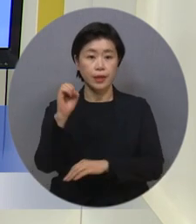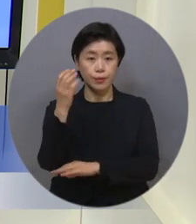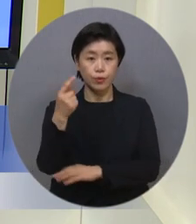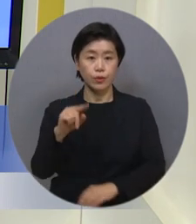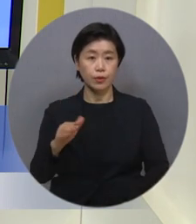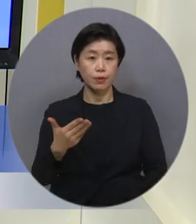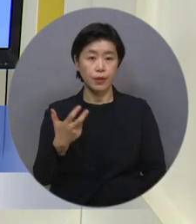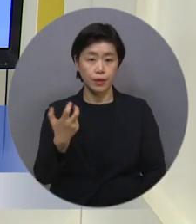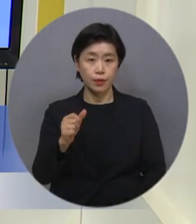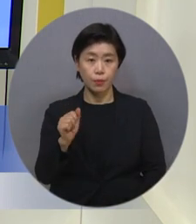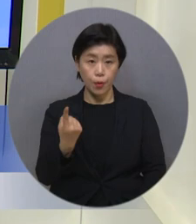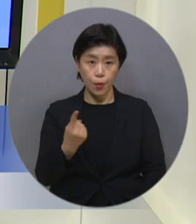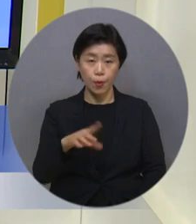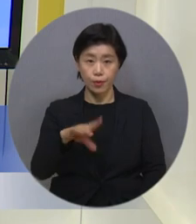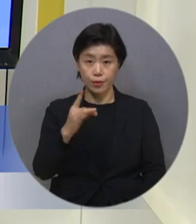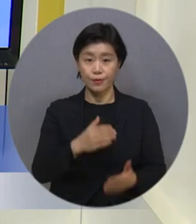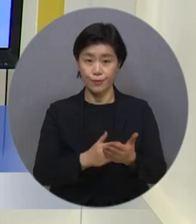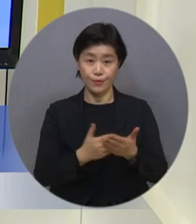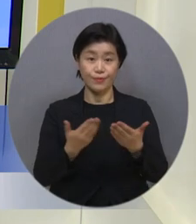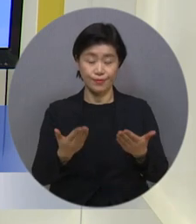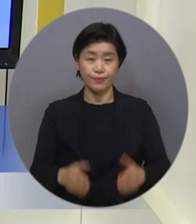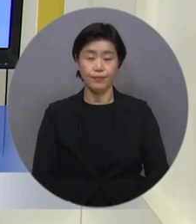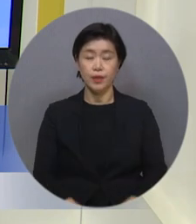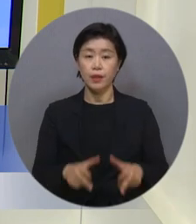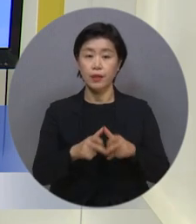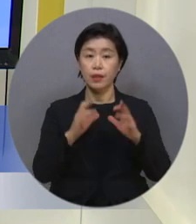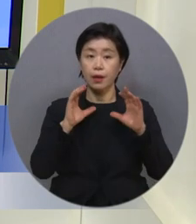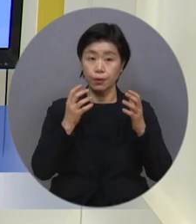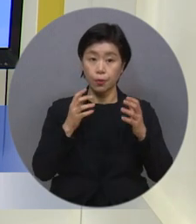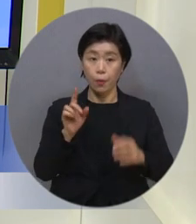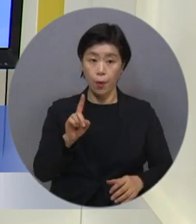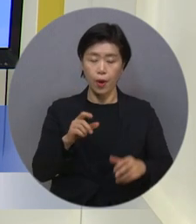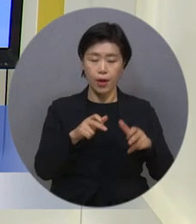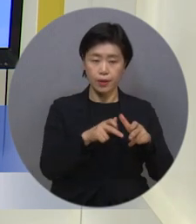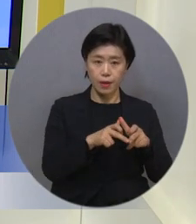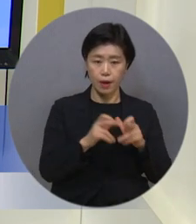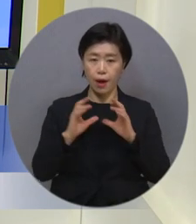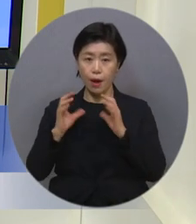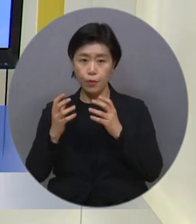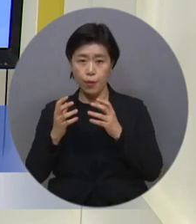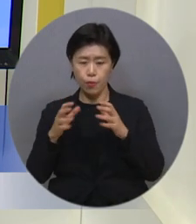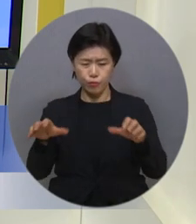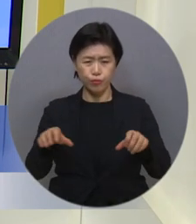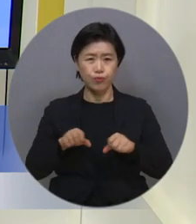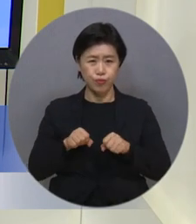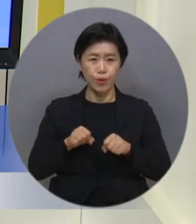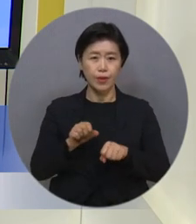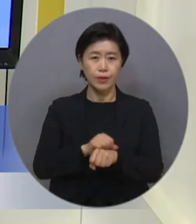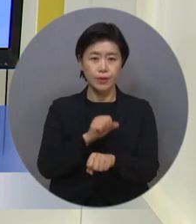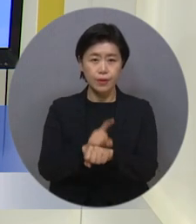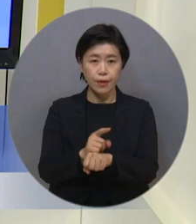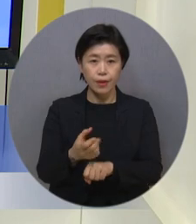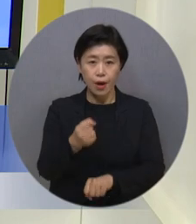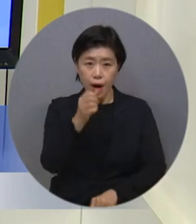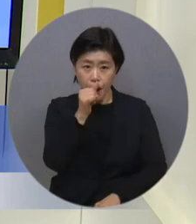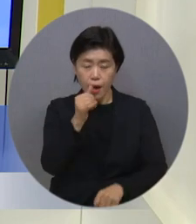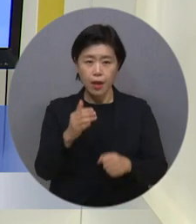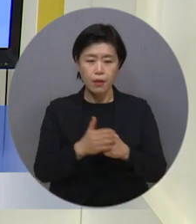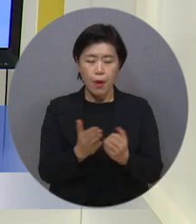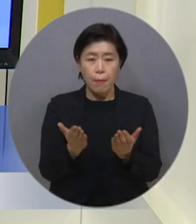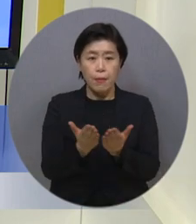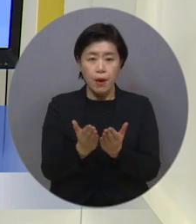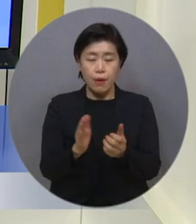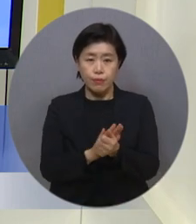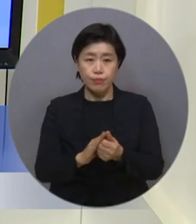1470호 첫 번째 뉴스입니다 장애아동은 장애와 아동이라는 각각의 특성에 알맞은 돌봄과